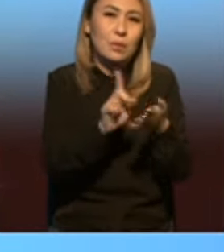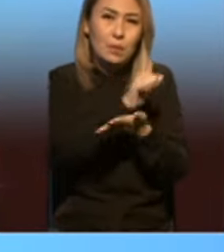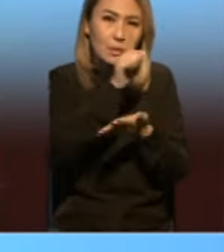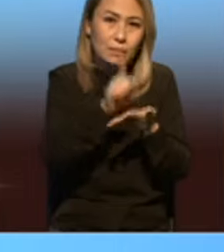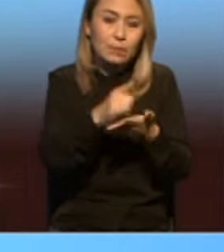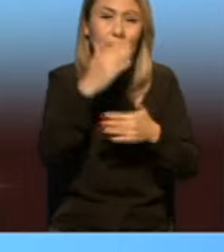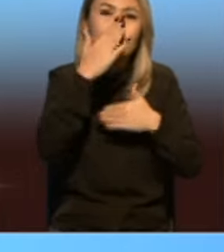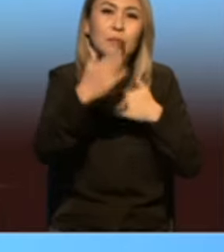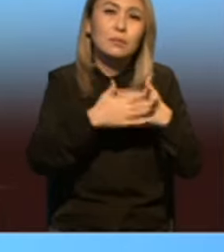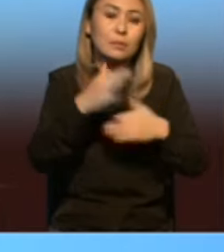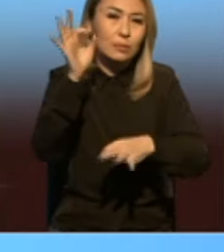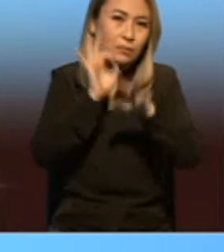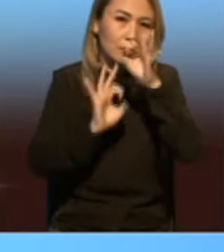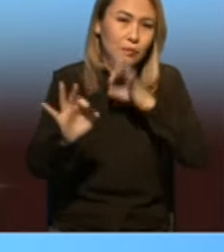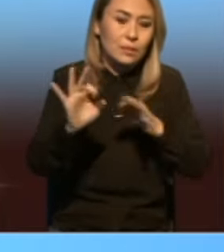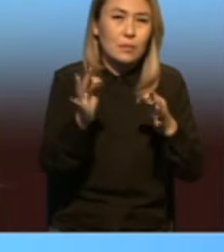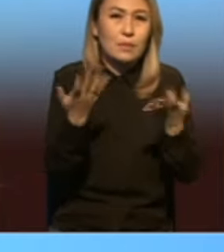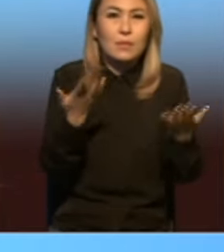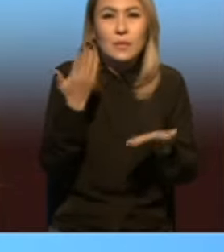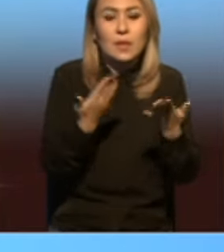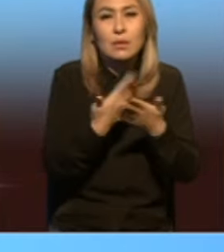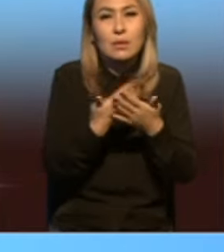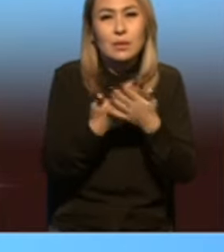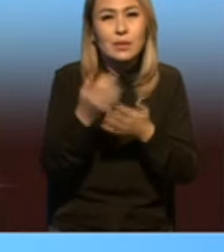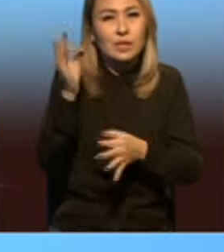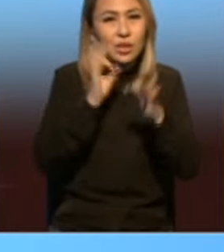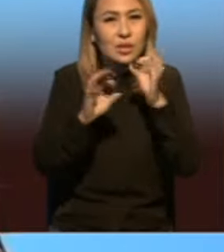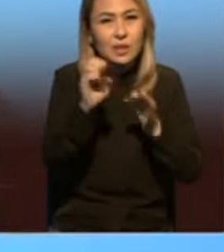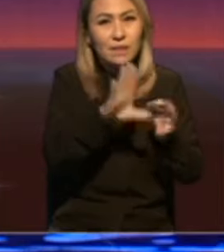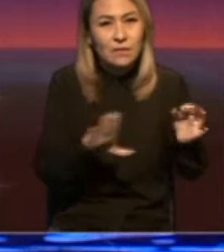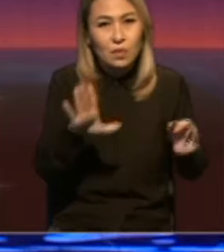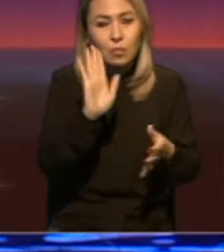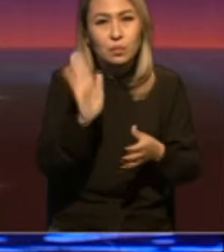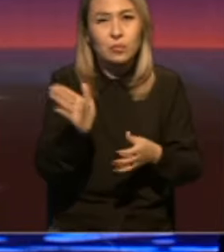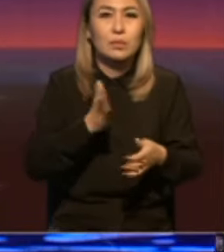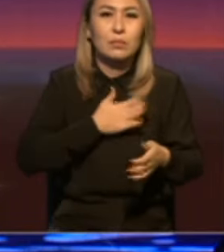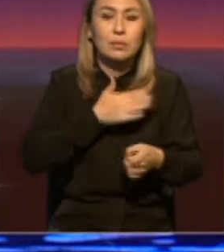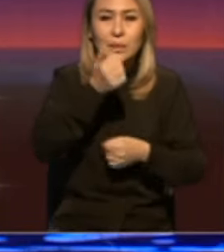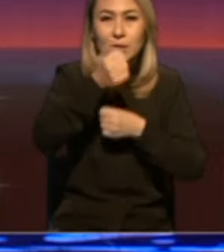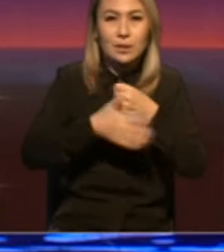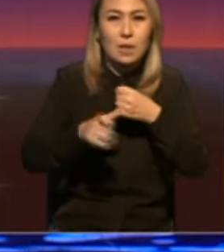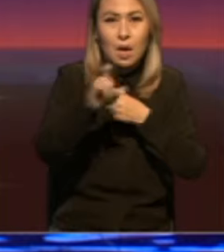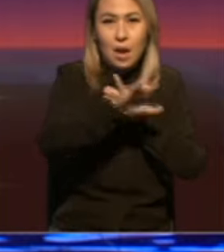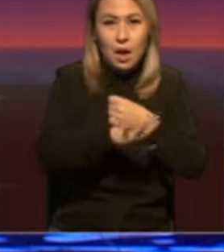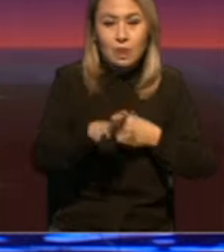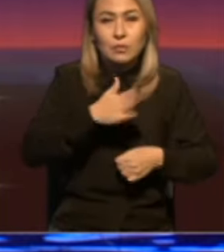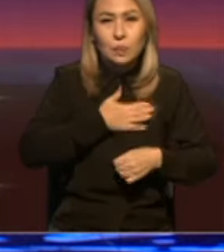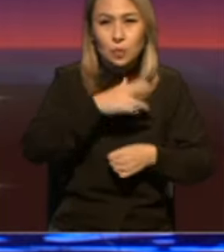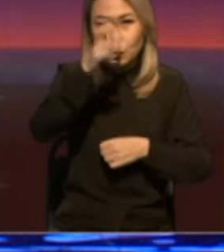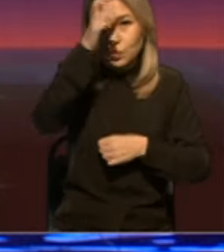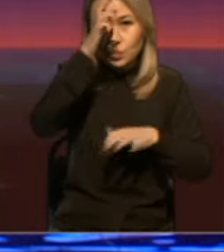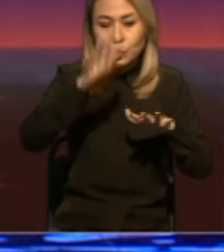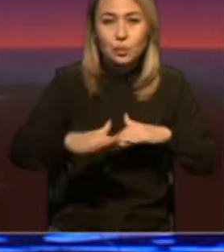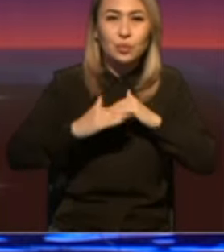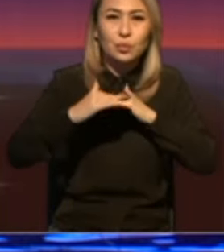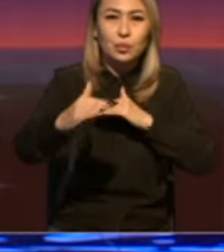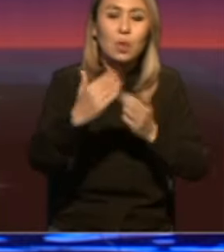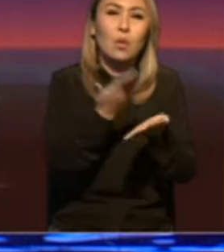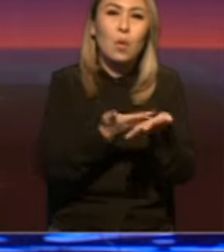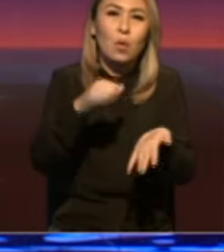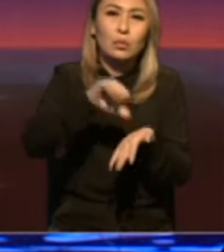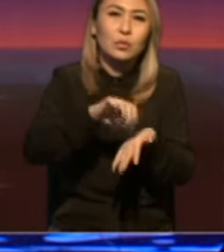осы таяу шығыстағы мәселе болсын, жаңағы шығыс Еуропадағы мәселе болсын, біздің Орталық Азияға, біздің түркі елдерінің